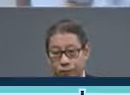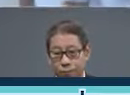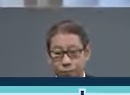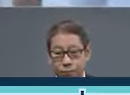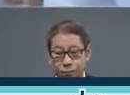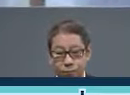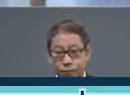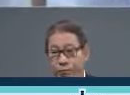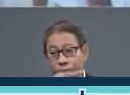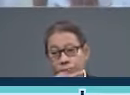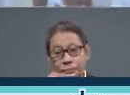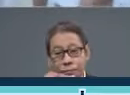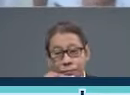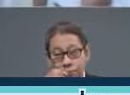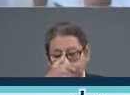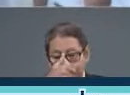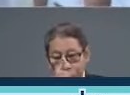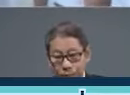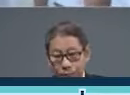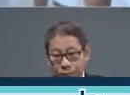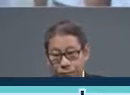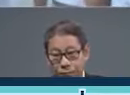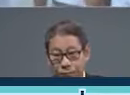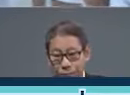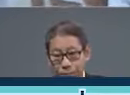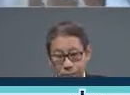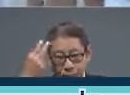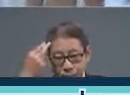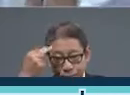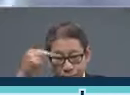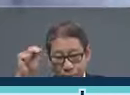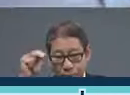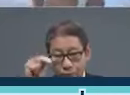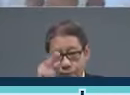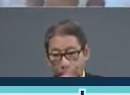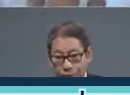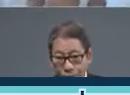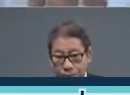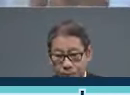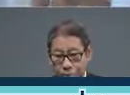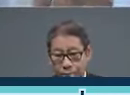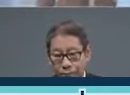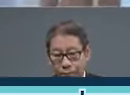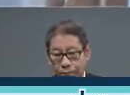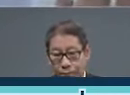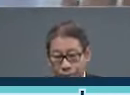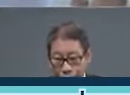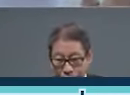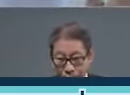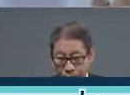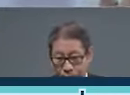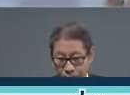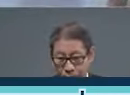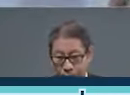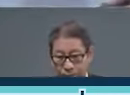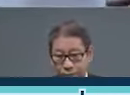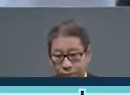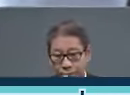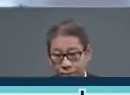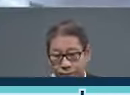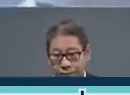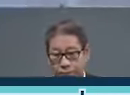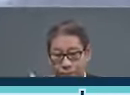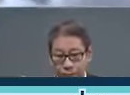รัฐมนตรีประจำสำนักนายกรัฐมนตรีร่วมงานถวายสัตย์ปฏิญาณเพื่อเป็นข้าราชการที่ดีและพลังของแผ่นดิน PRD